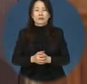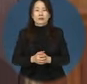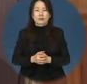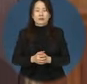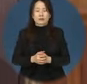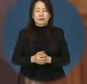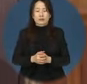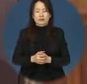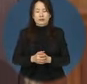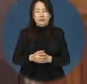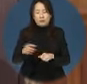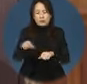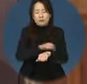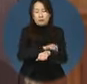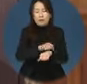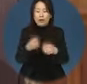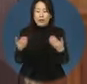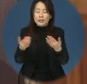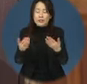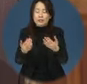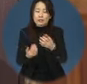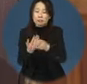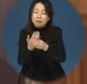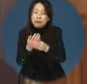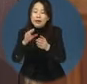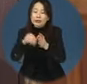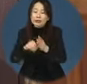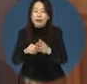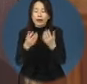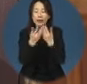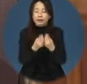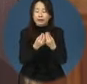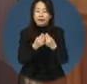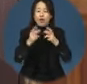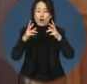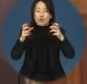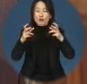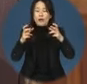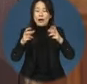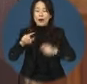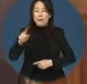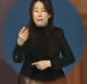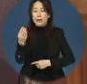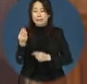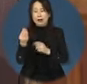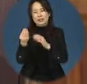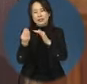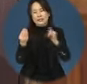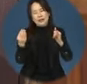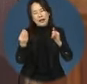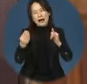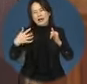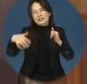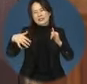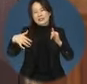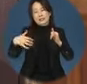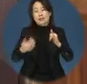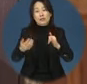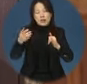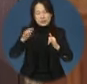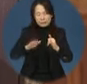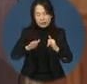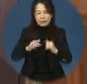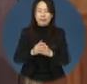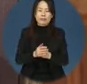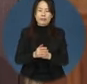받아야 될 상황이 있잖아요 말씀하신대로 상당 같은 경우에는 백마를 안 된다 하더라도 아슬아슬 하잖아요 그런 경우에는 별도의 심의위원회를